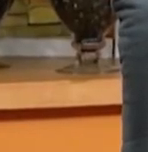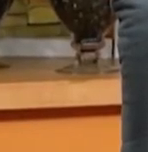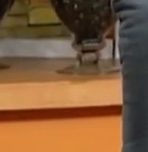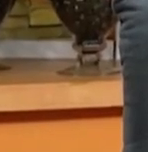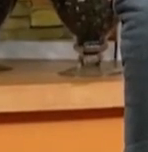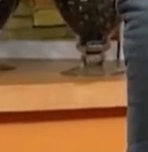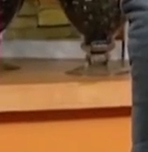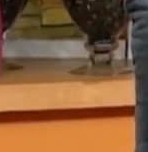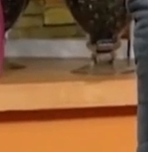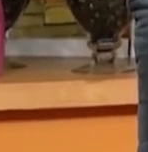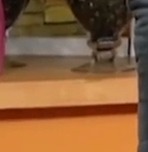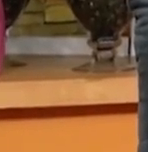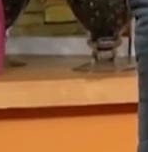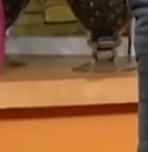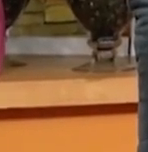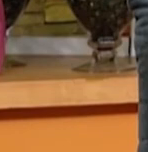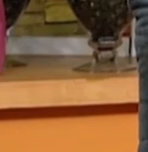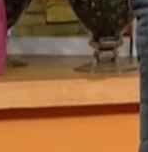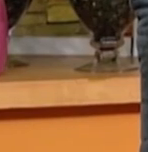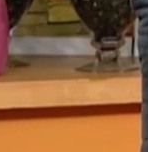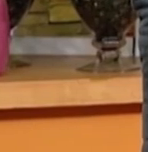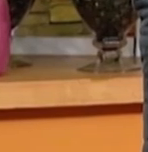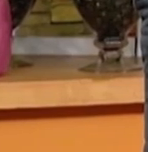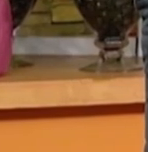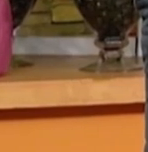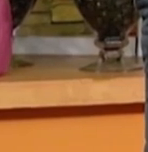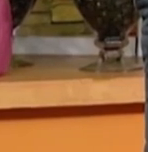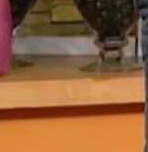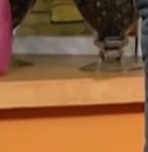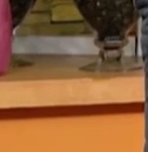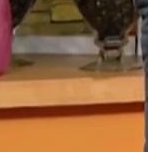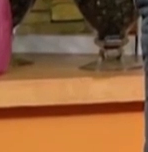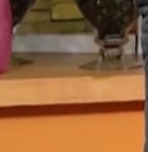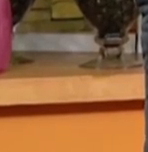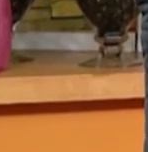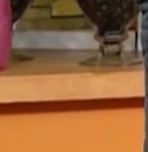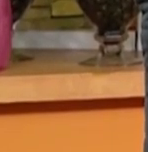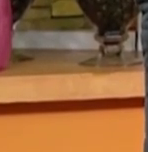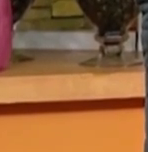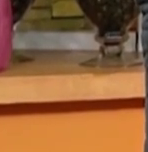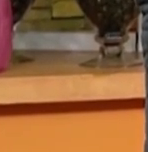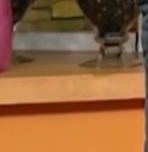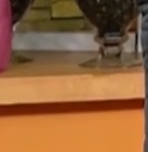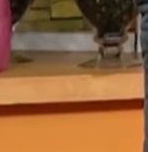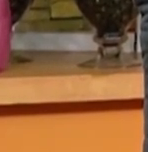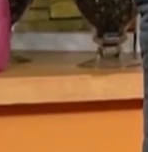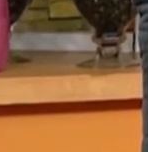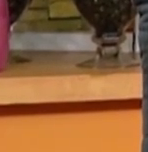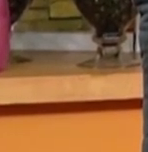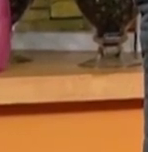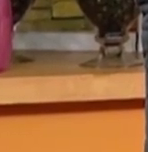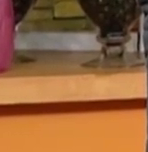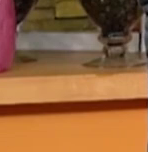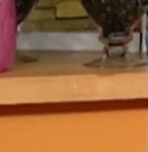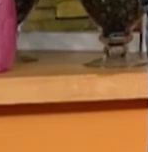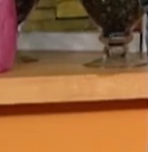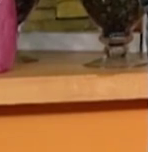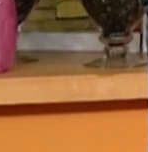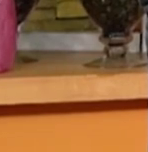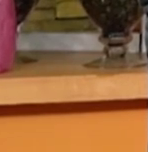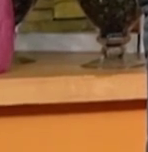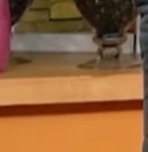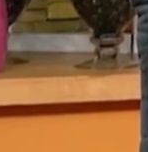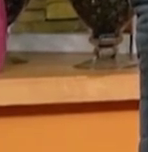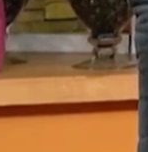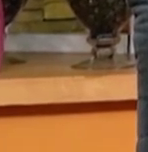ka sa mga balita. Panoorin ang unang balita sa unang hirit at iba pang award-winning news ka sa youtube.com/GMA News. I-click lang